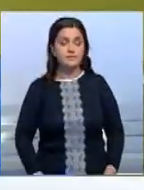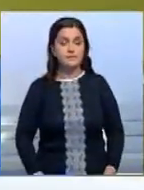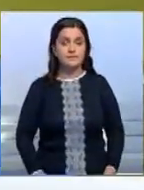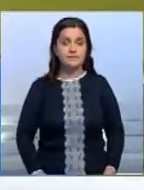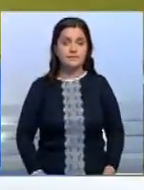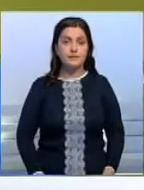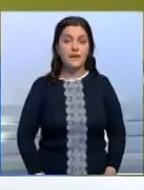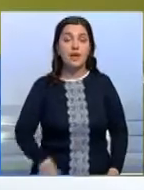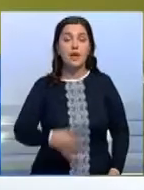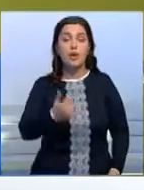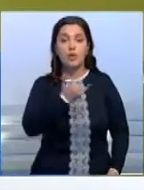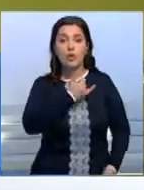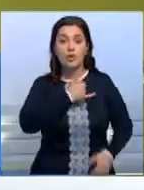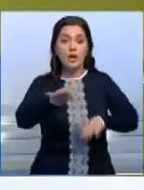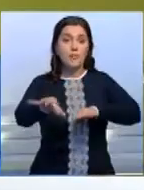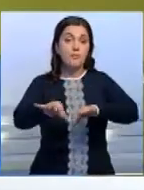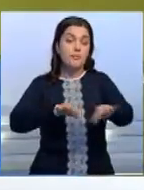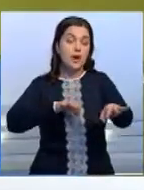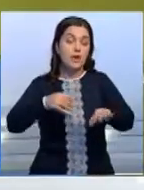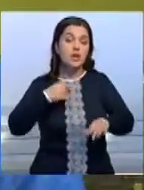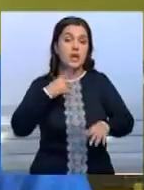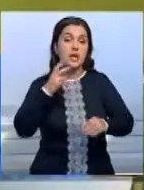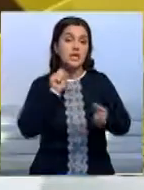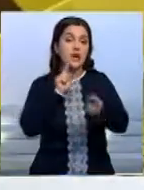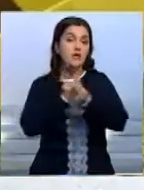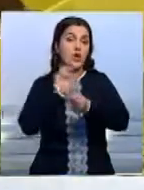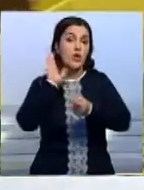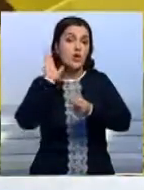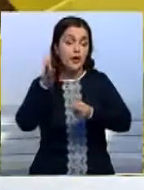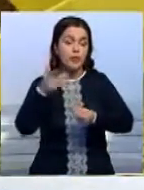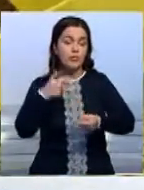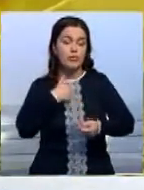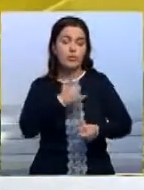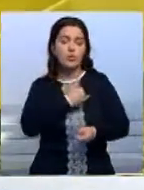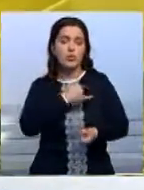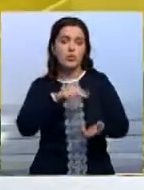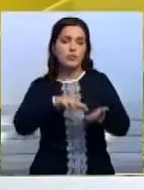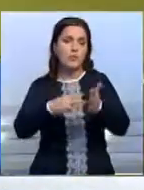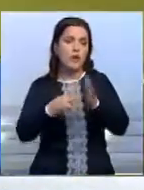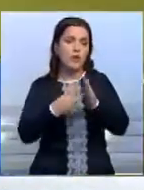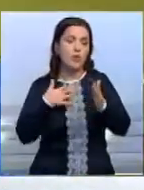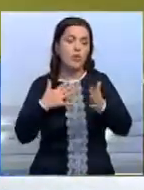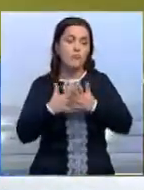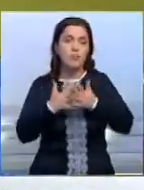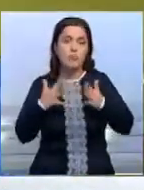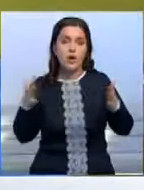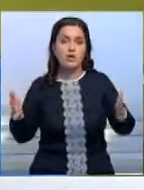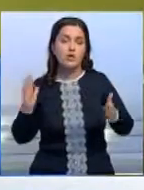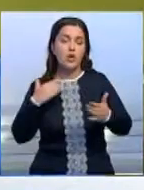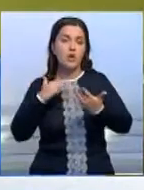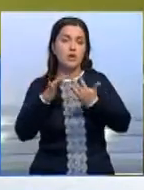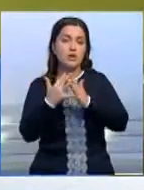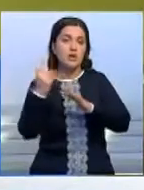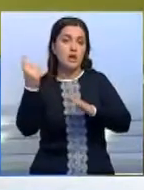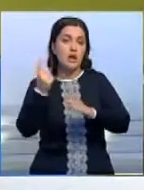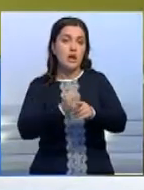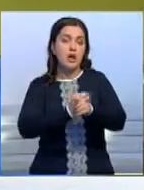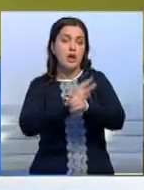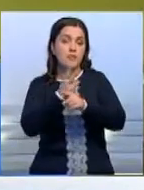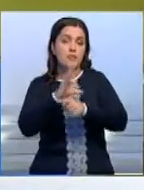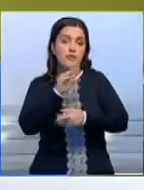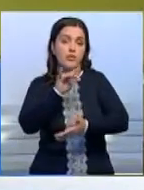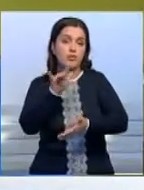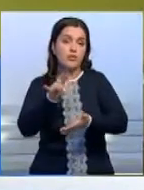Наши проекты – это шаг навстречу будущему. Мы начинаем с малого, а в будущем я планирую открыть большую ферму и обеспечивать продукцией жителей всего